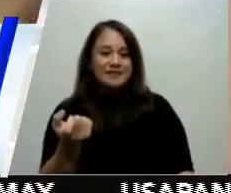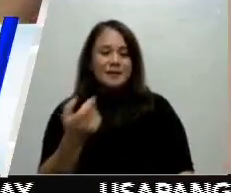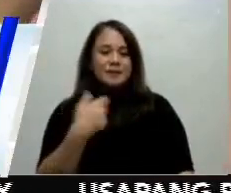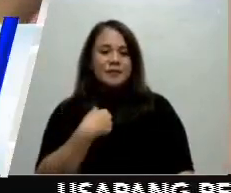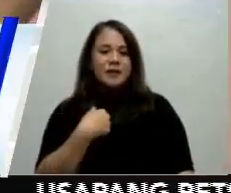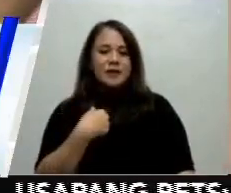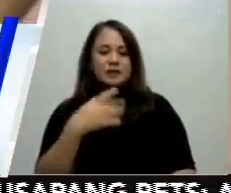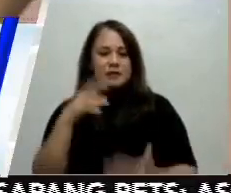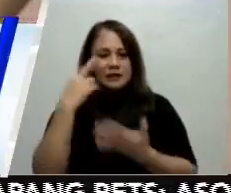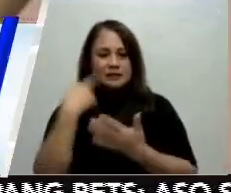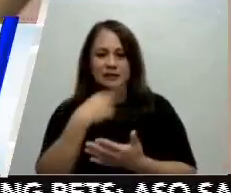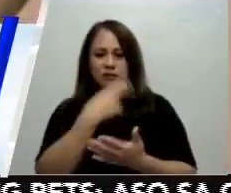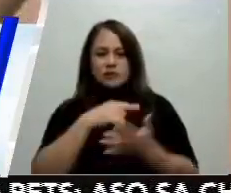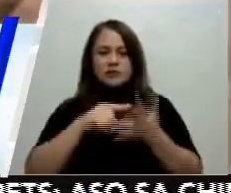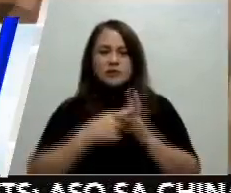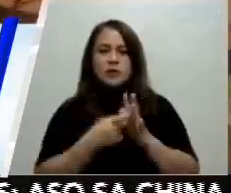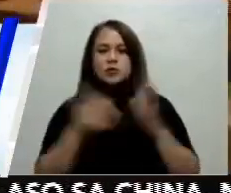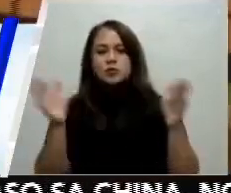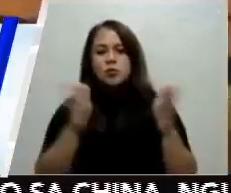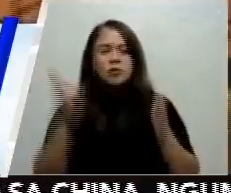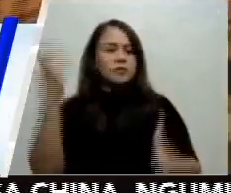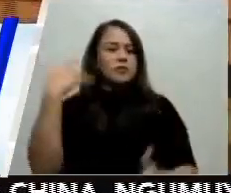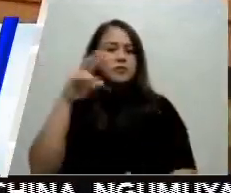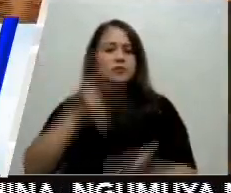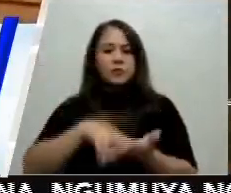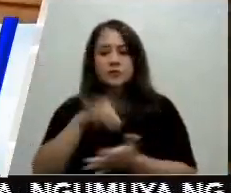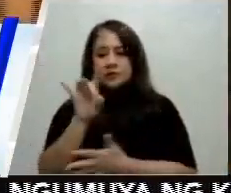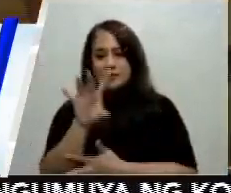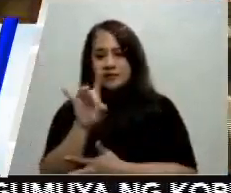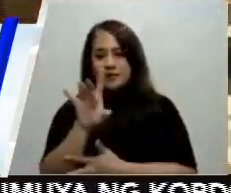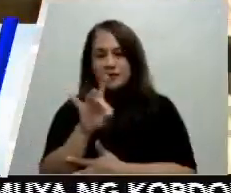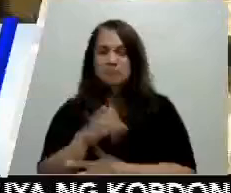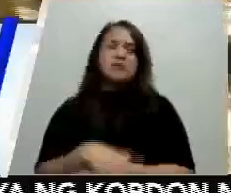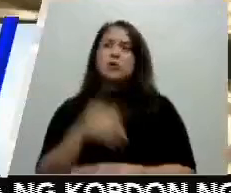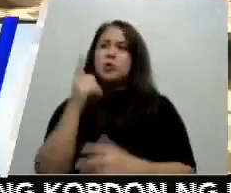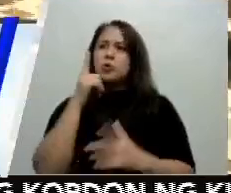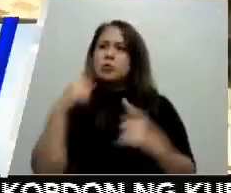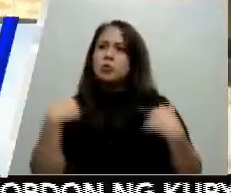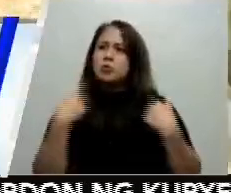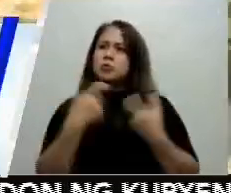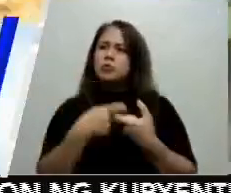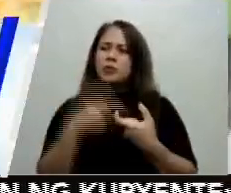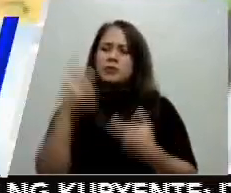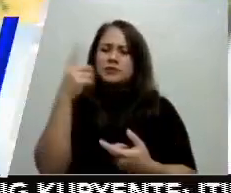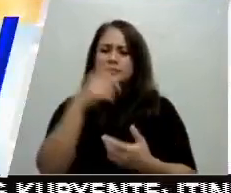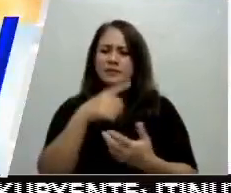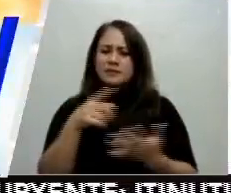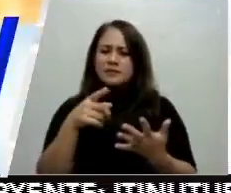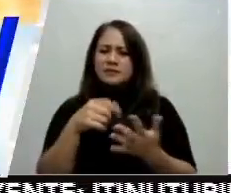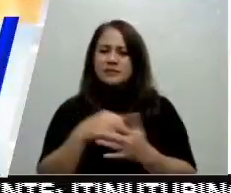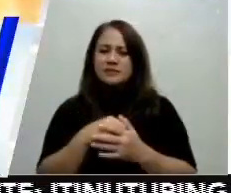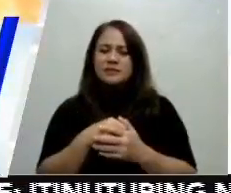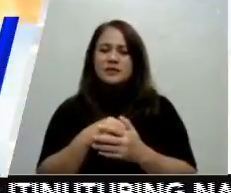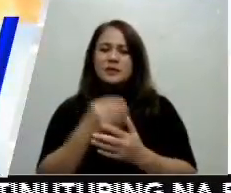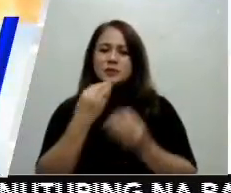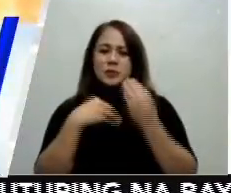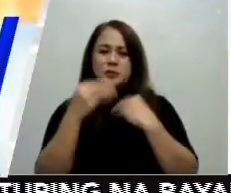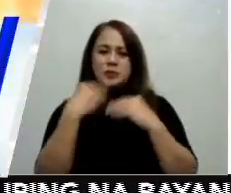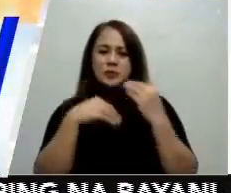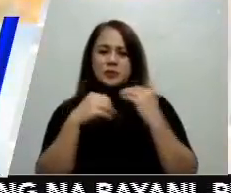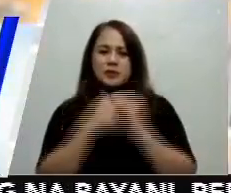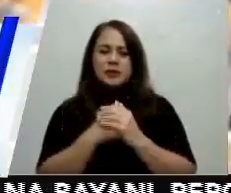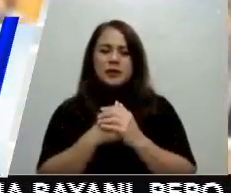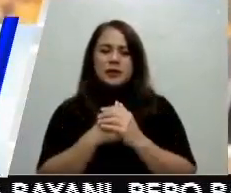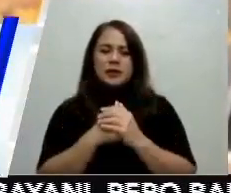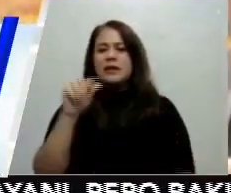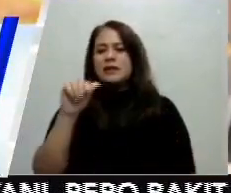isang garage resto noong 2018. Very Mexican din ang aesthetic ng kainan. Ang kanilang birria tacos, siksik sa